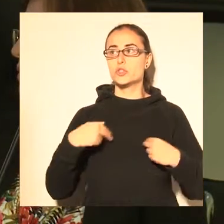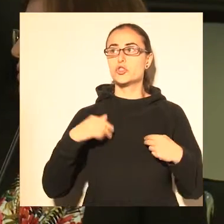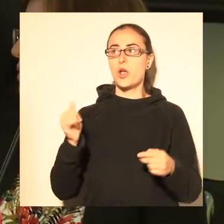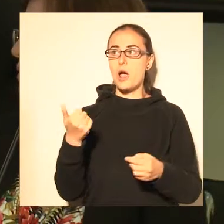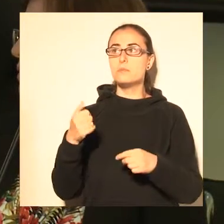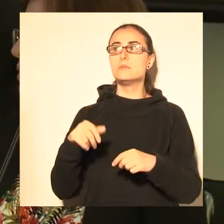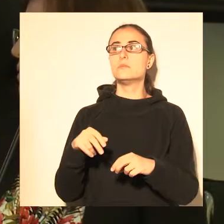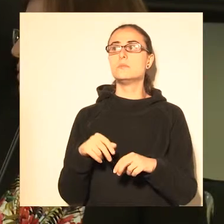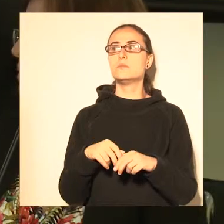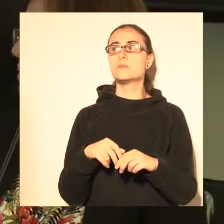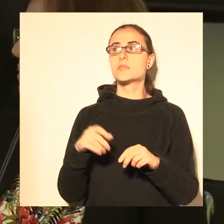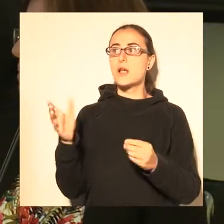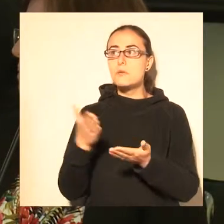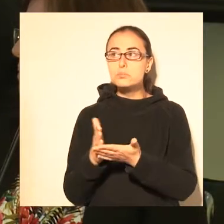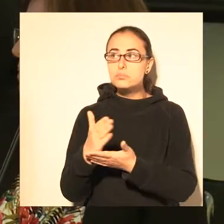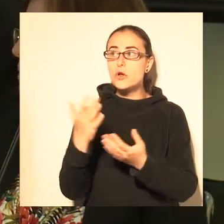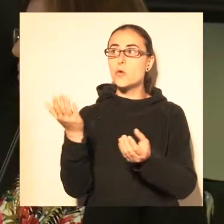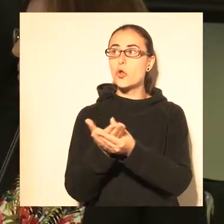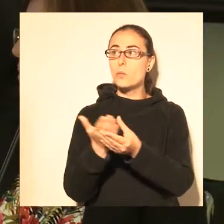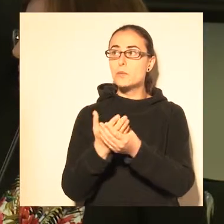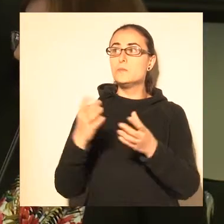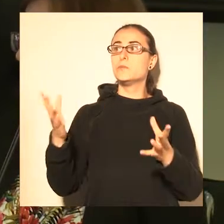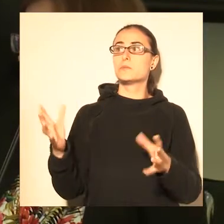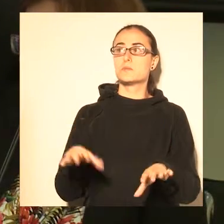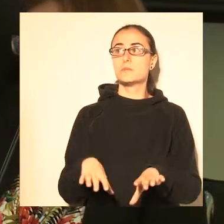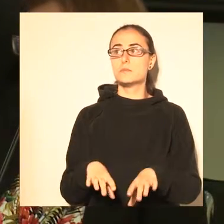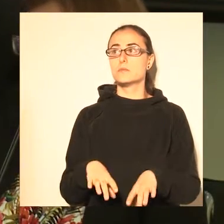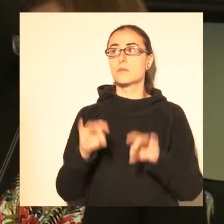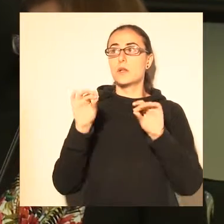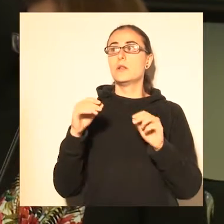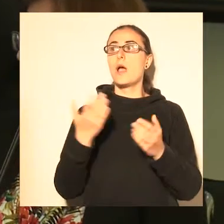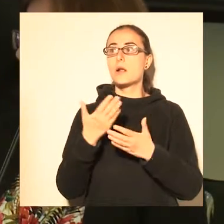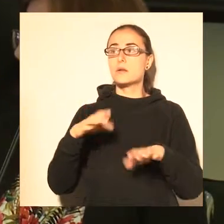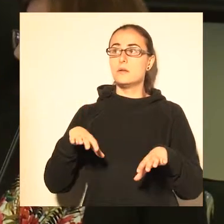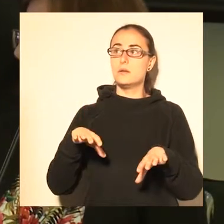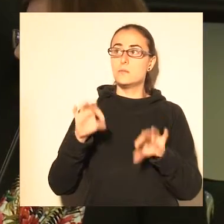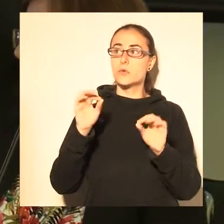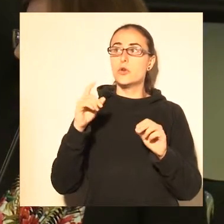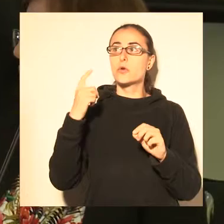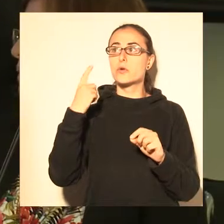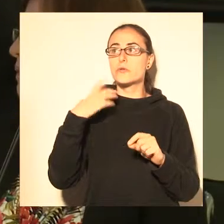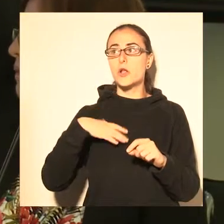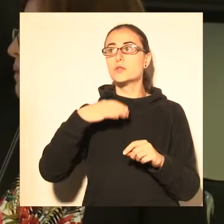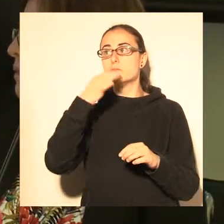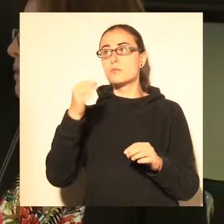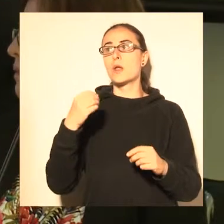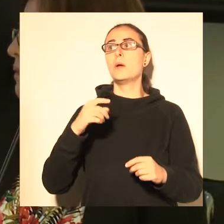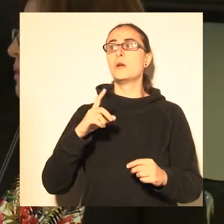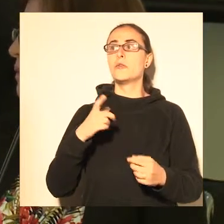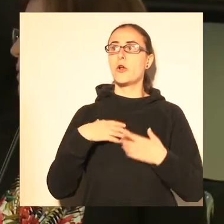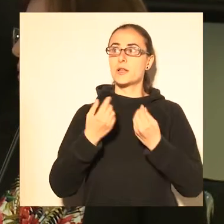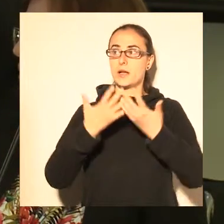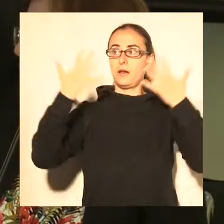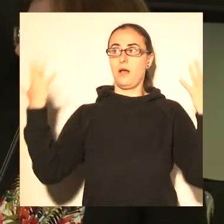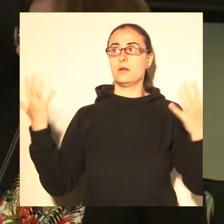jurist și la un moment dat s a strecurat o mică eroare în documente moment în care eu puteau puteam să